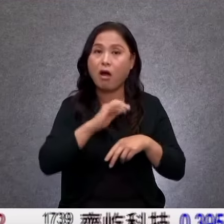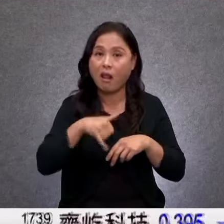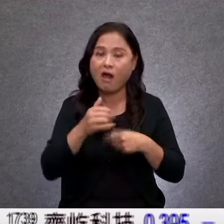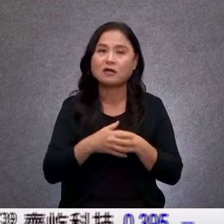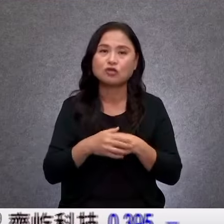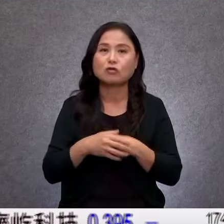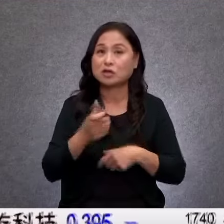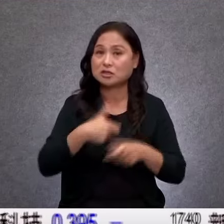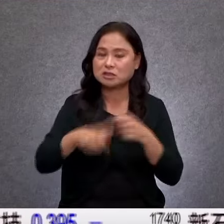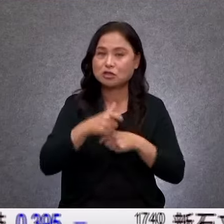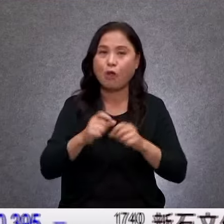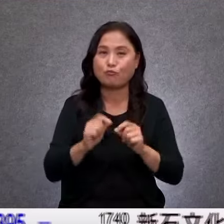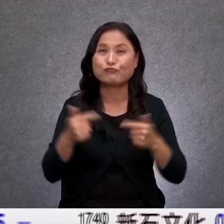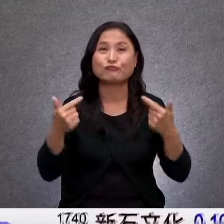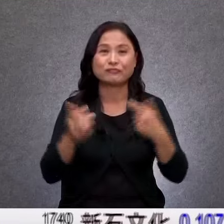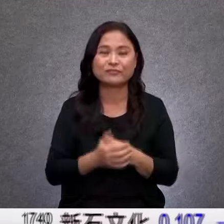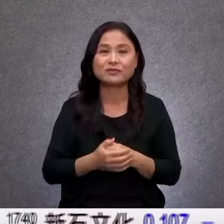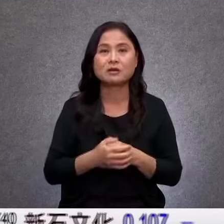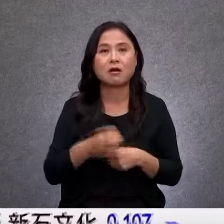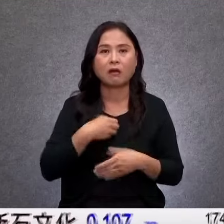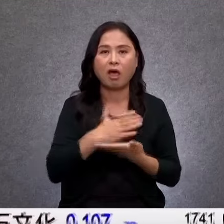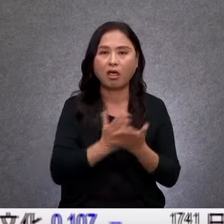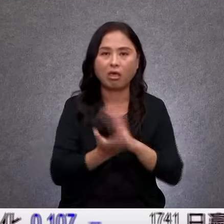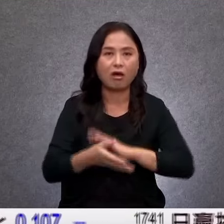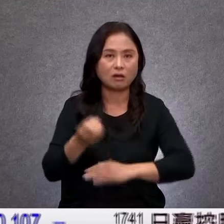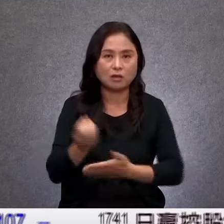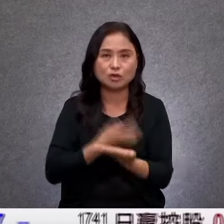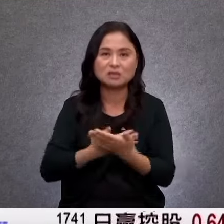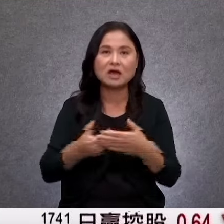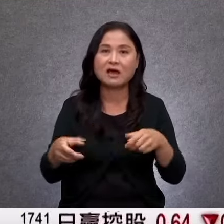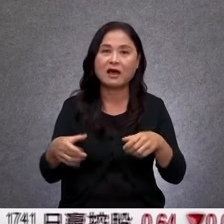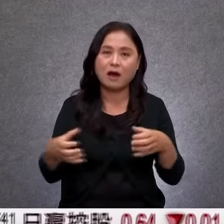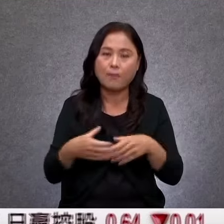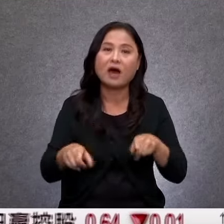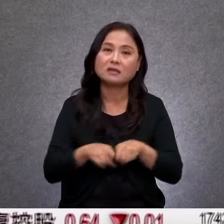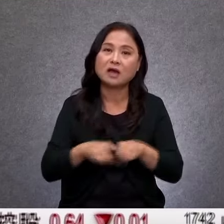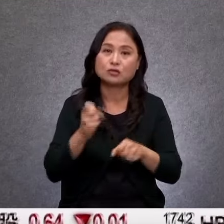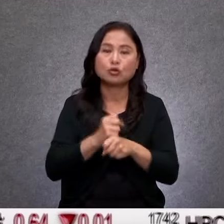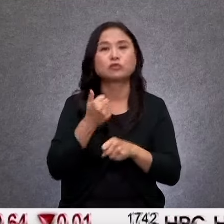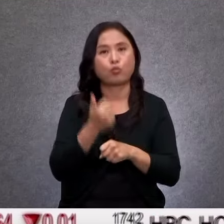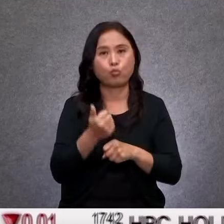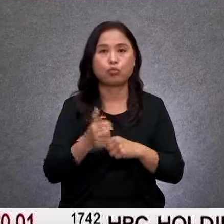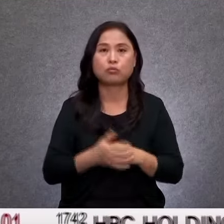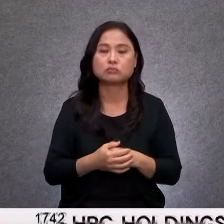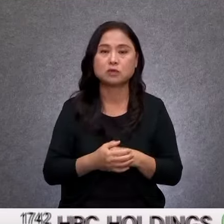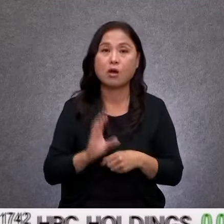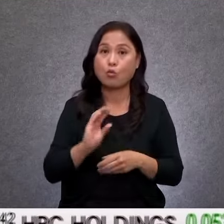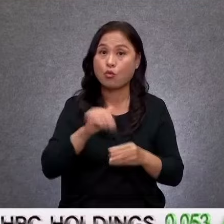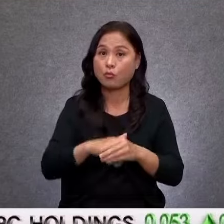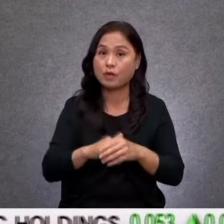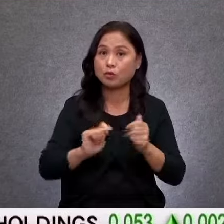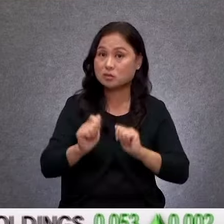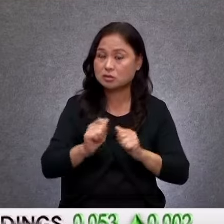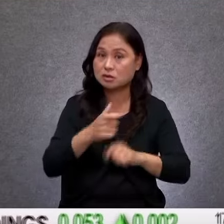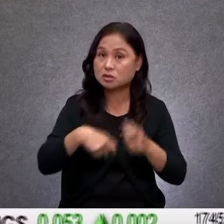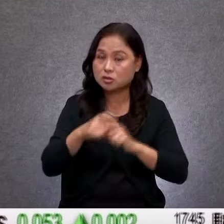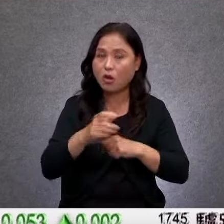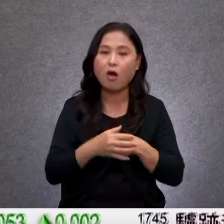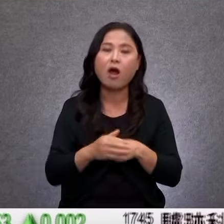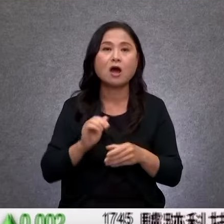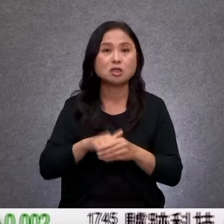嚟香港盤活我哋嘅市場，所以咧呢啲咧我哋係覺得咧係一籃子嘅措施一齊做係比較好嘅。